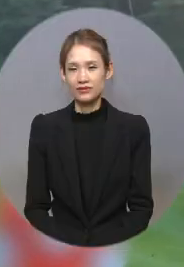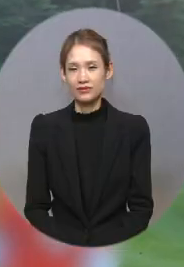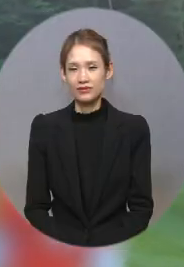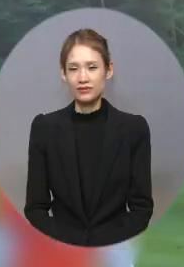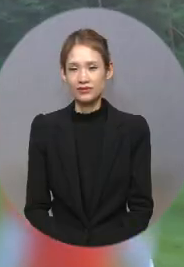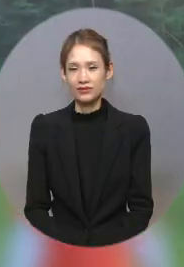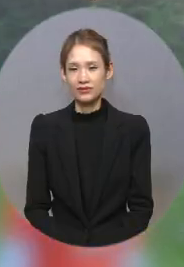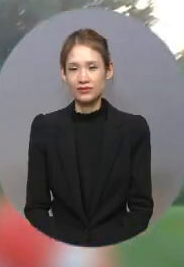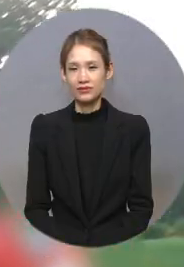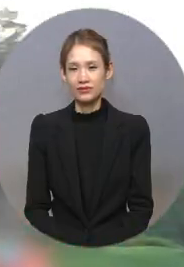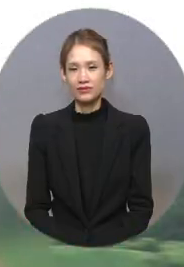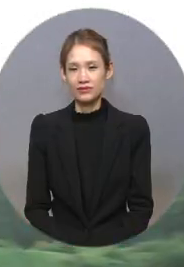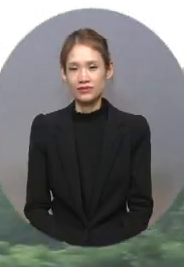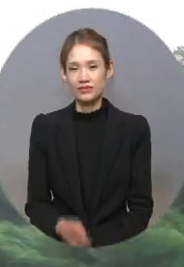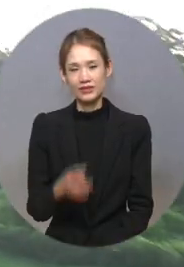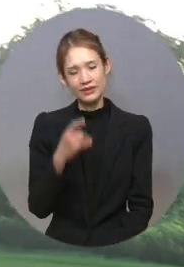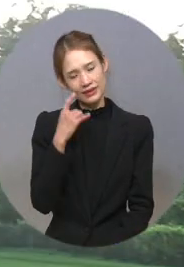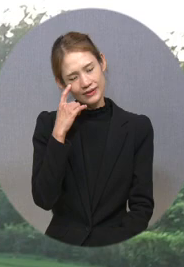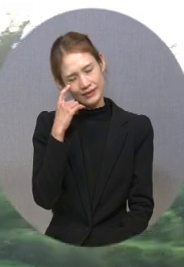우리는 잘못 그렸어.